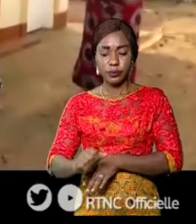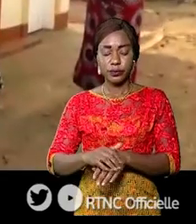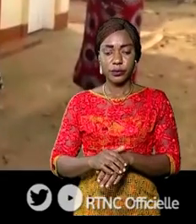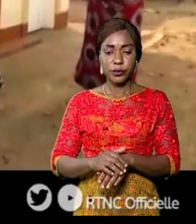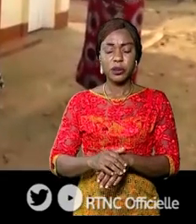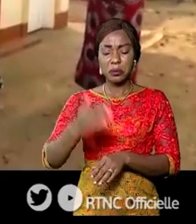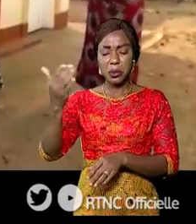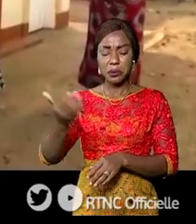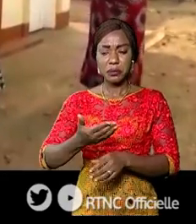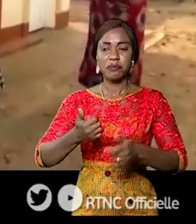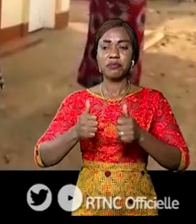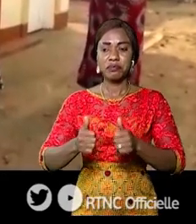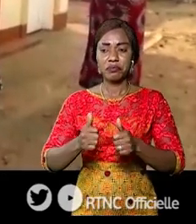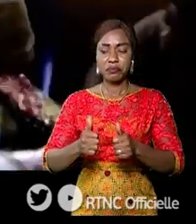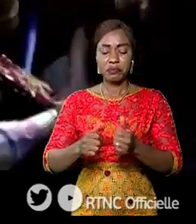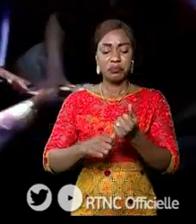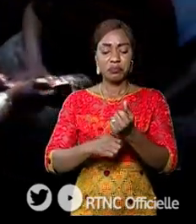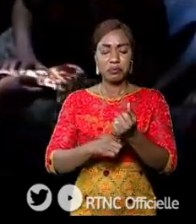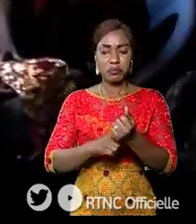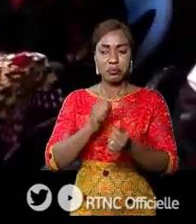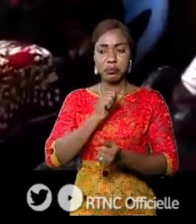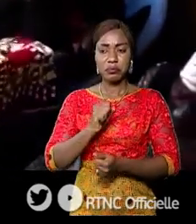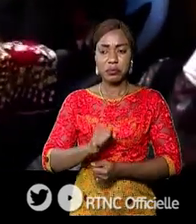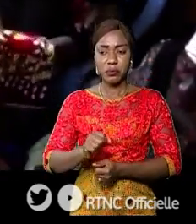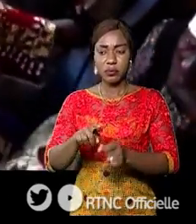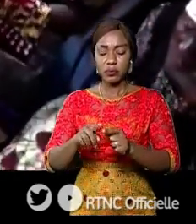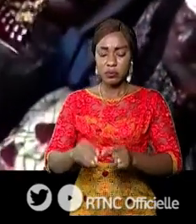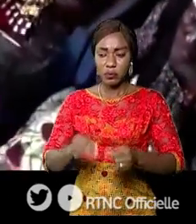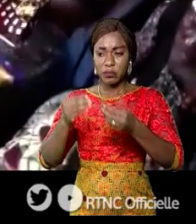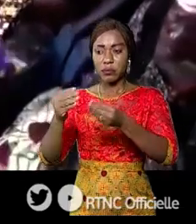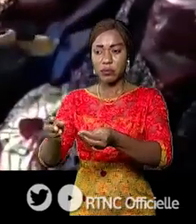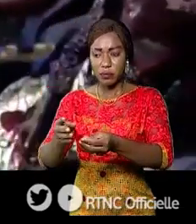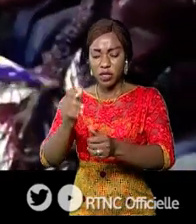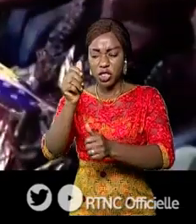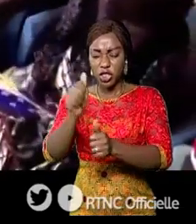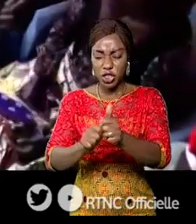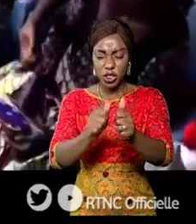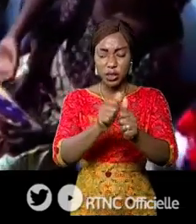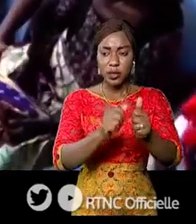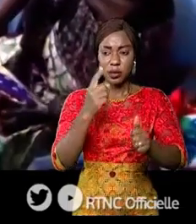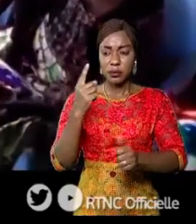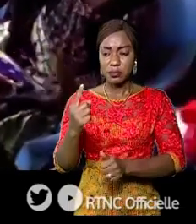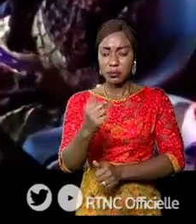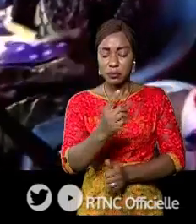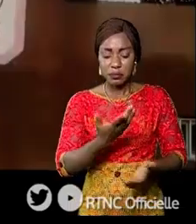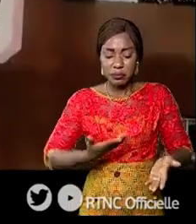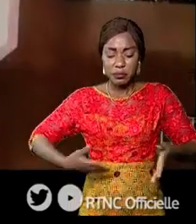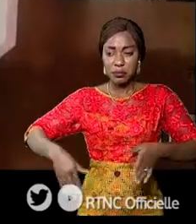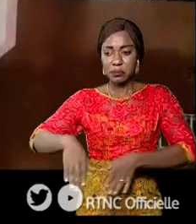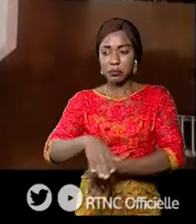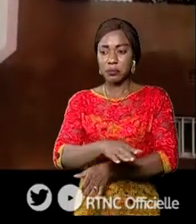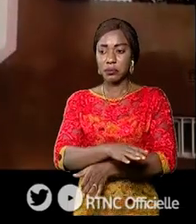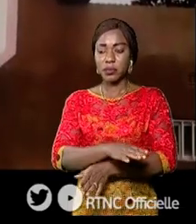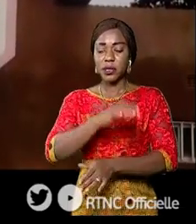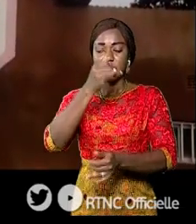été réservé par ces personnes du troisième âge. Elles ont ainsi bénéficié des pagnes et autres vivres à leur grande satisfaction. La